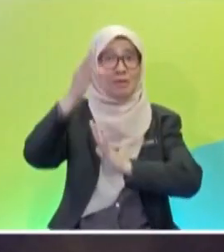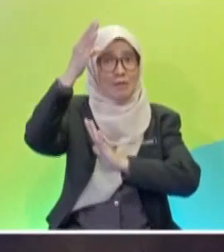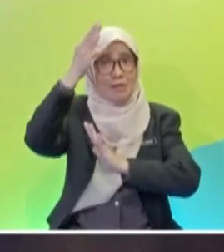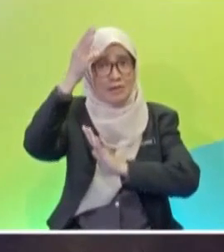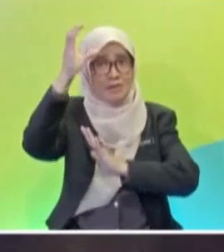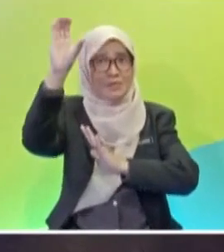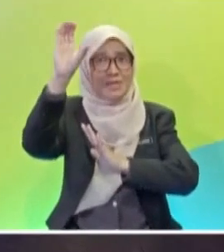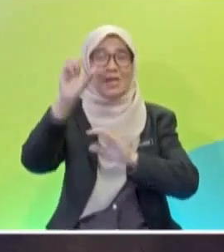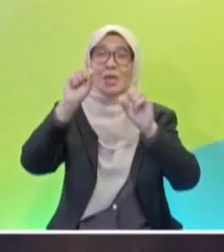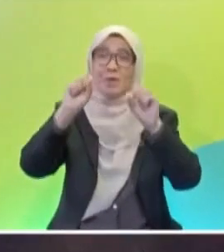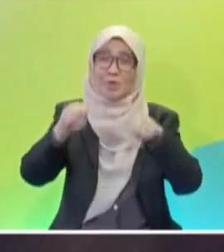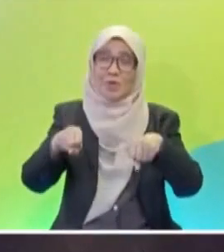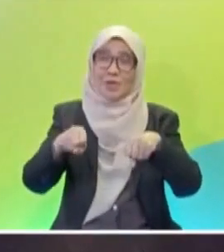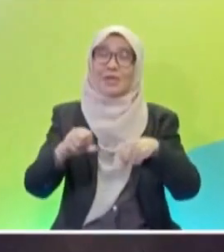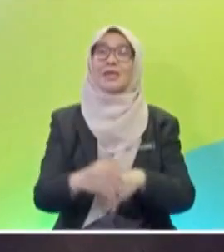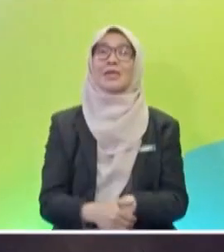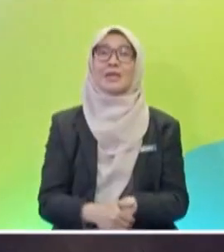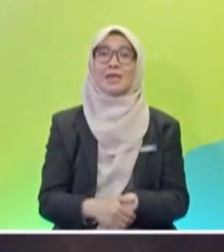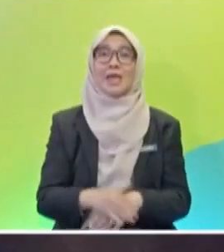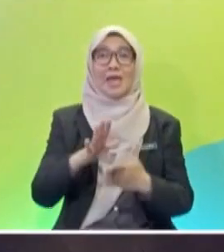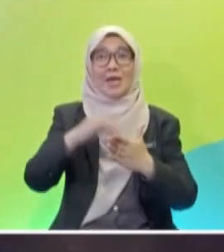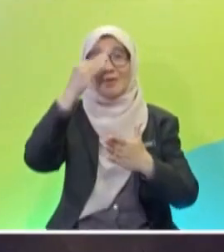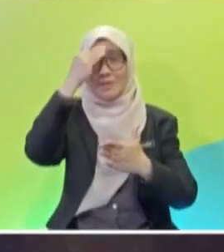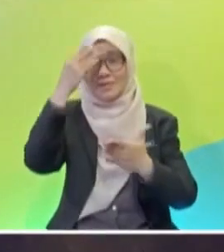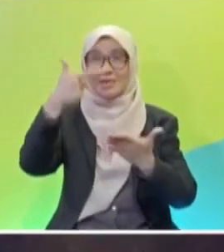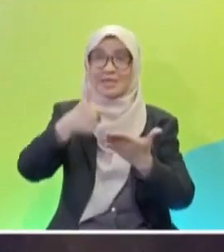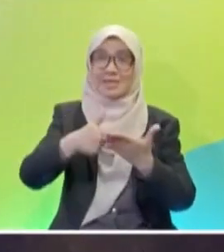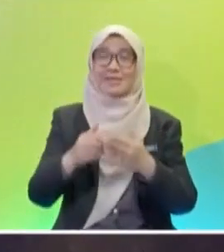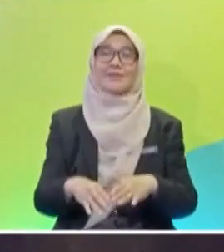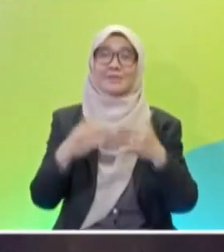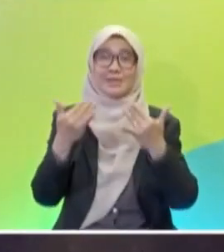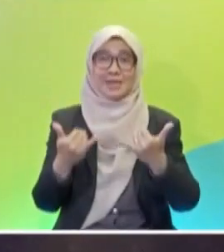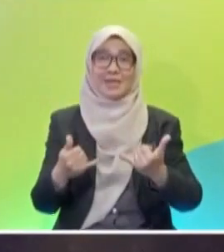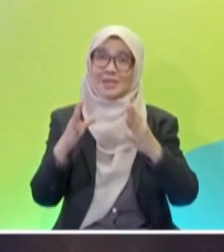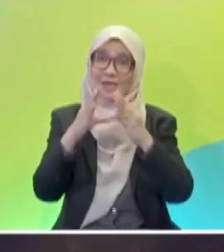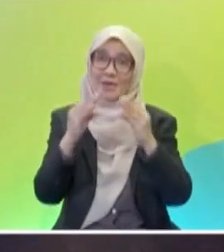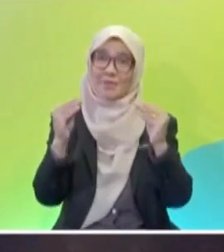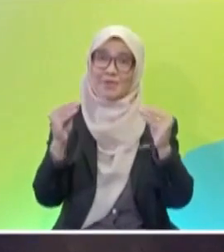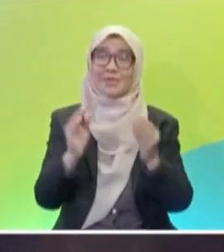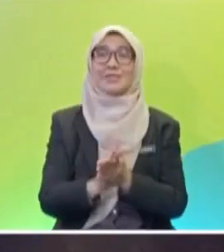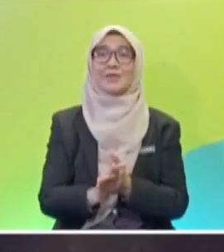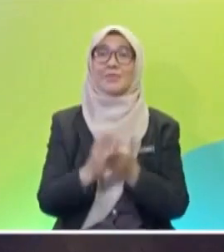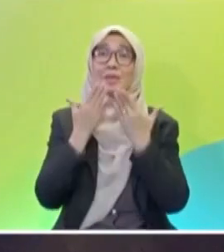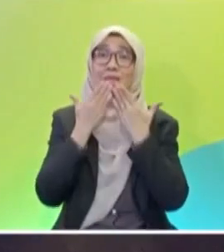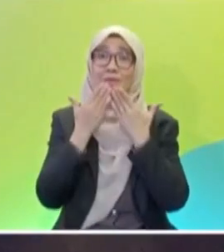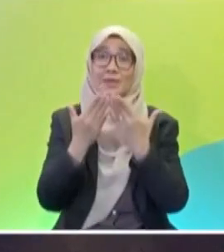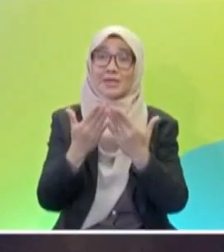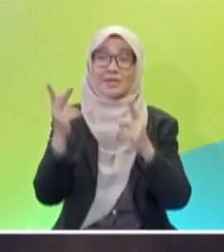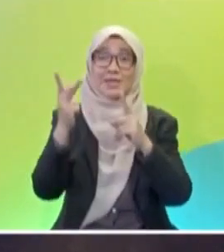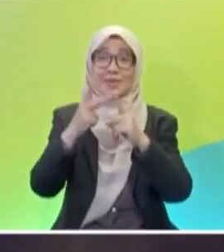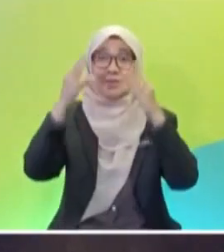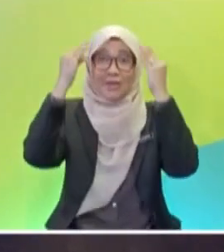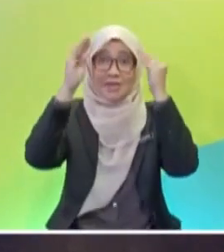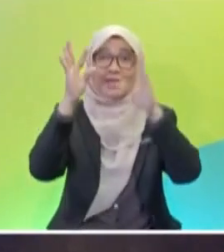lebih lanjut dan dengan itu juga kita sudah sampai ke Penghujung rancangan hari ini dengan itu saya ingin mengucapkan terima kasih kepada